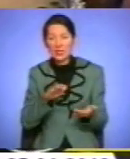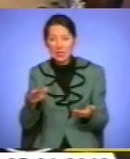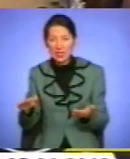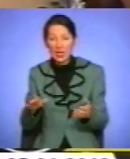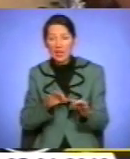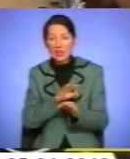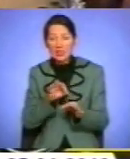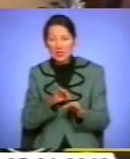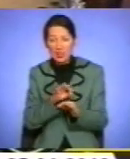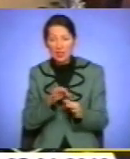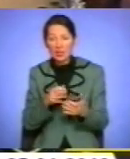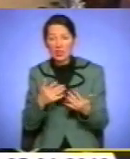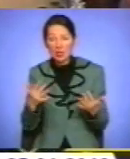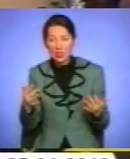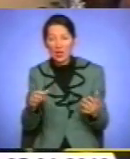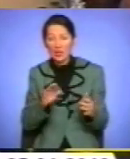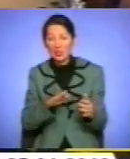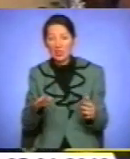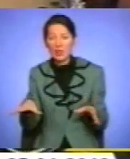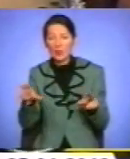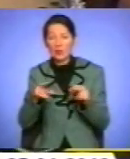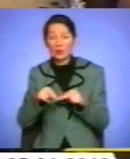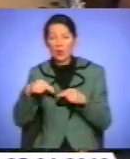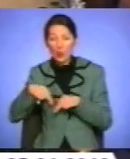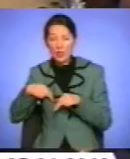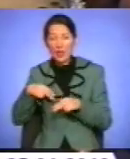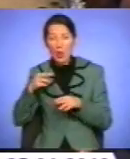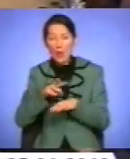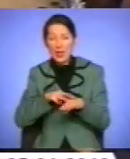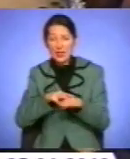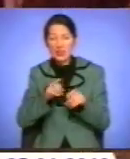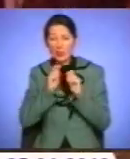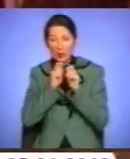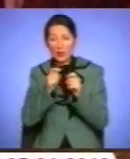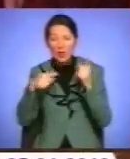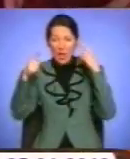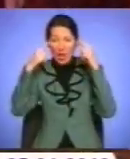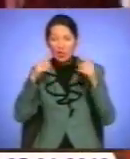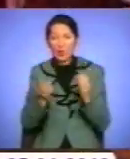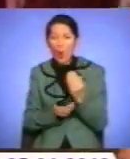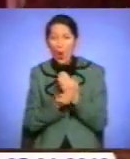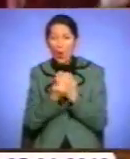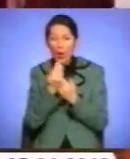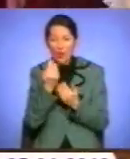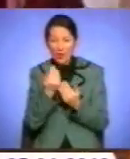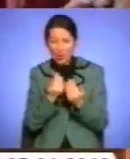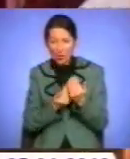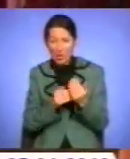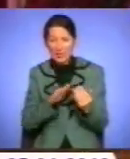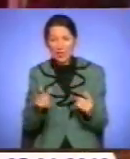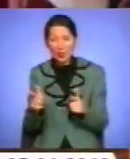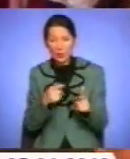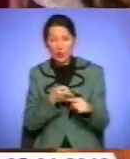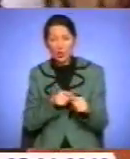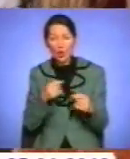дітям-сиротам, а також дітям співробітників міліції подарувати казку «Рукавичка». Діти ще заздалегідь готувалися до цього дня, вчили вірші